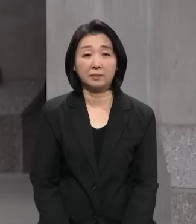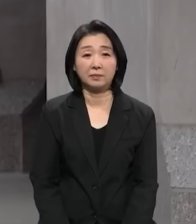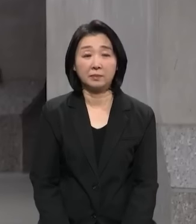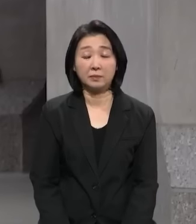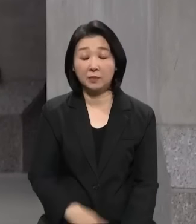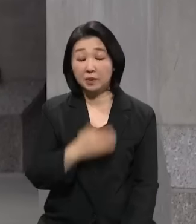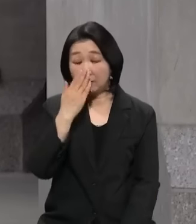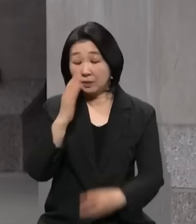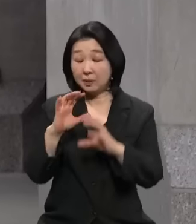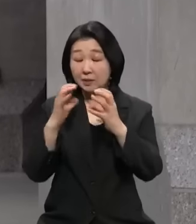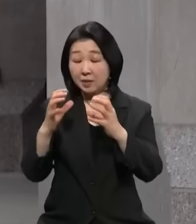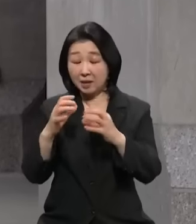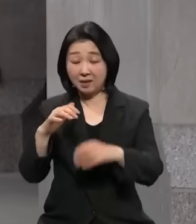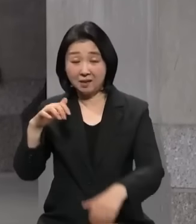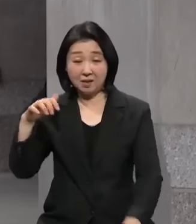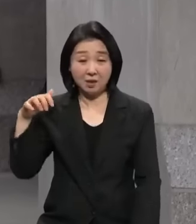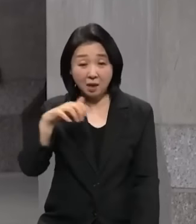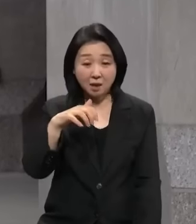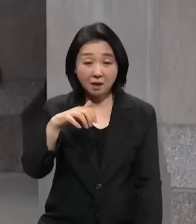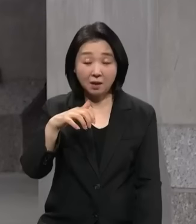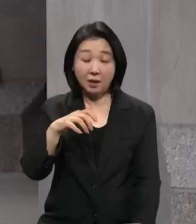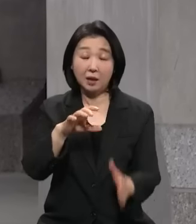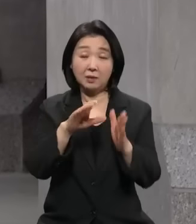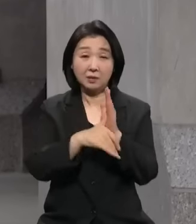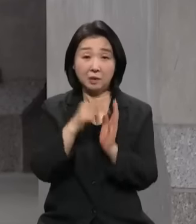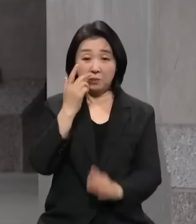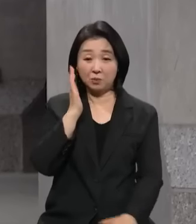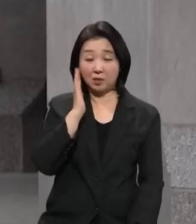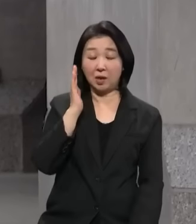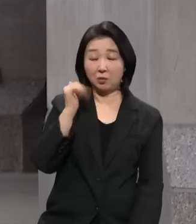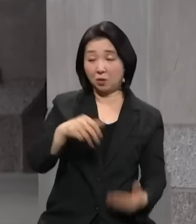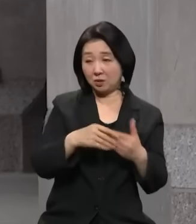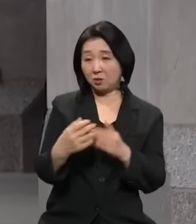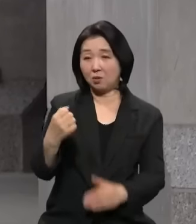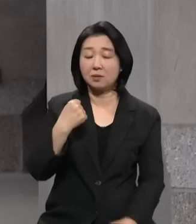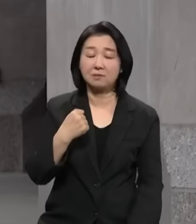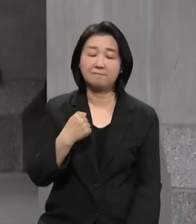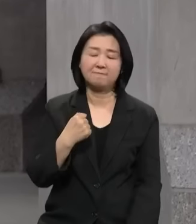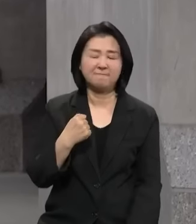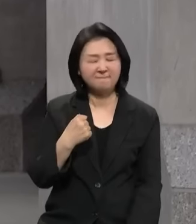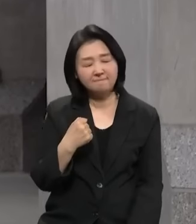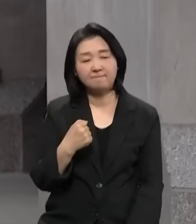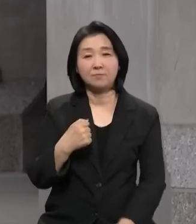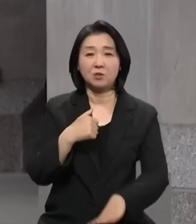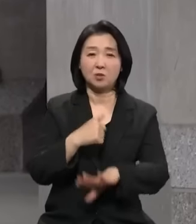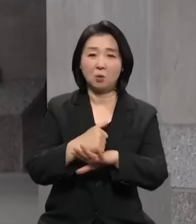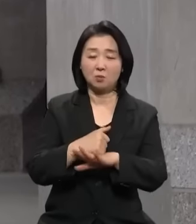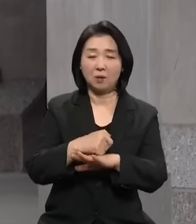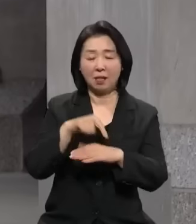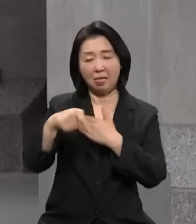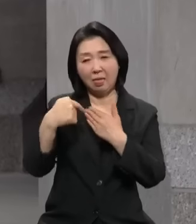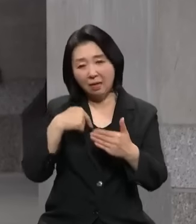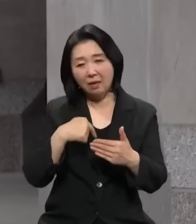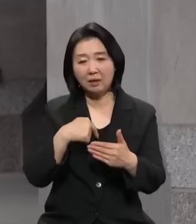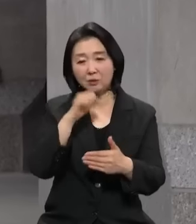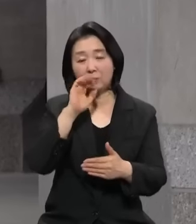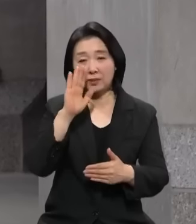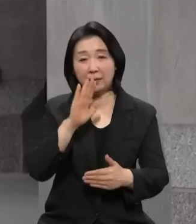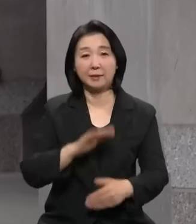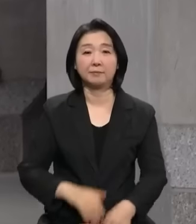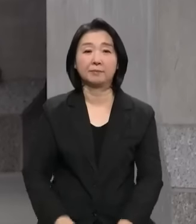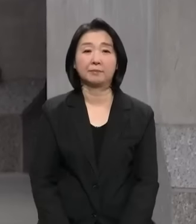이스라엘이 계속 전면전의 기회를 노리는 동안 바이든 대통령의 리더십은 안팎으로 상처가 불가피하게 됐습니다